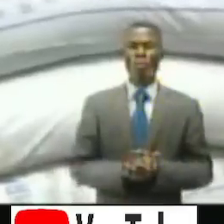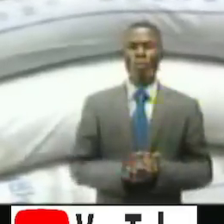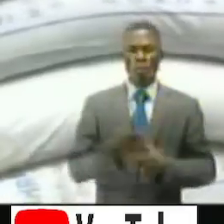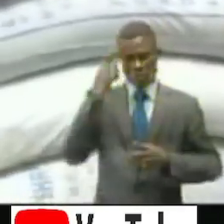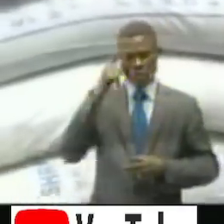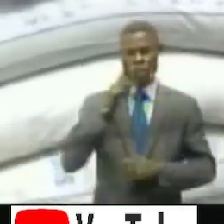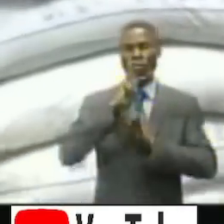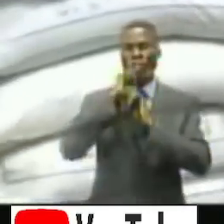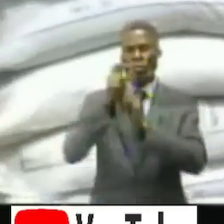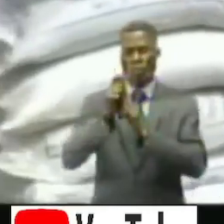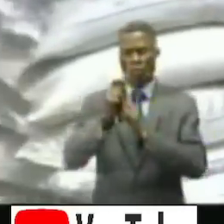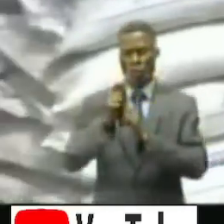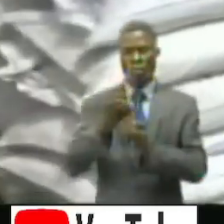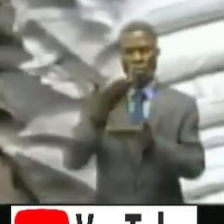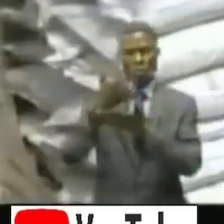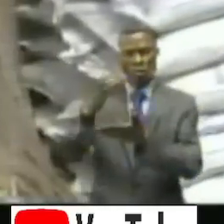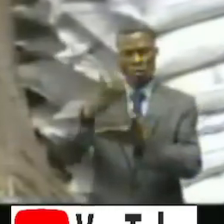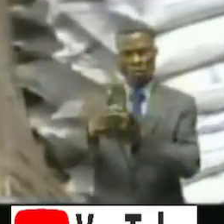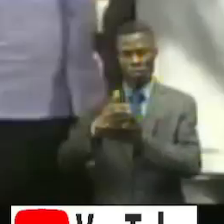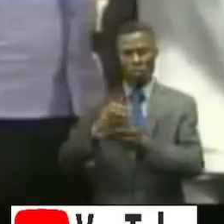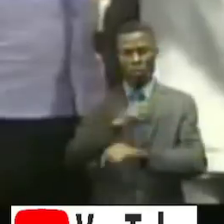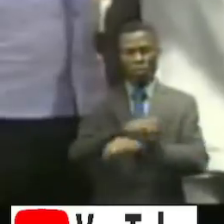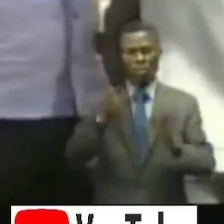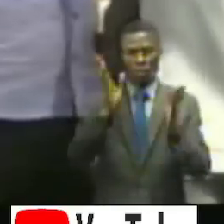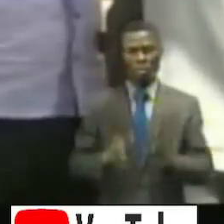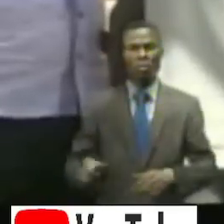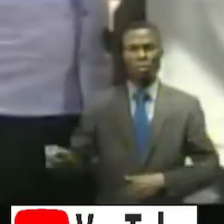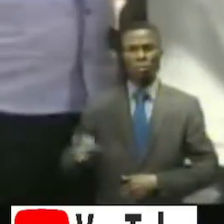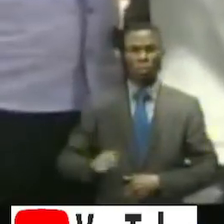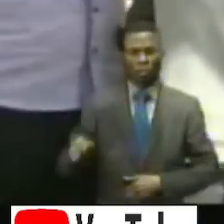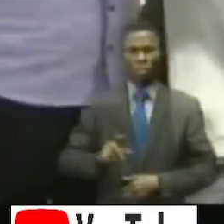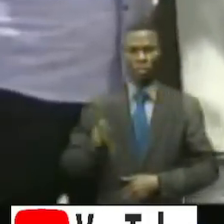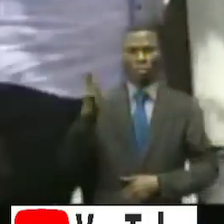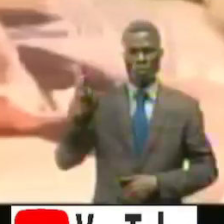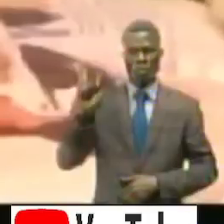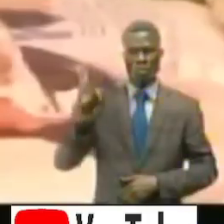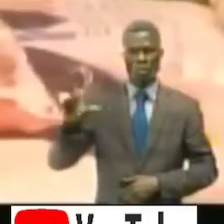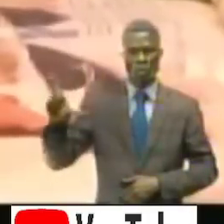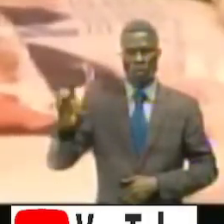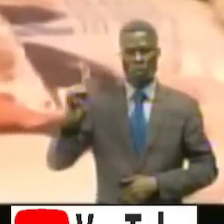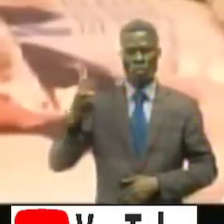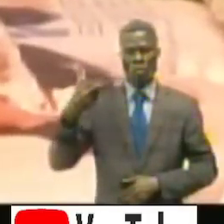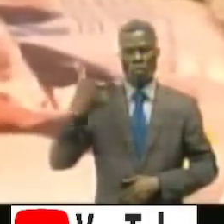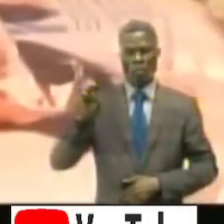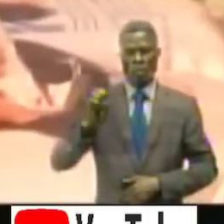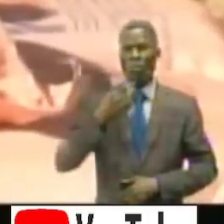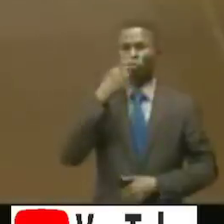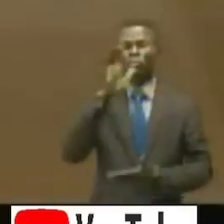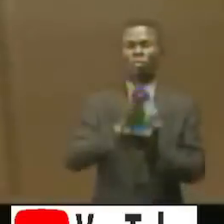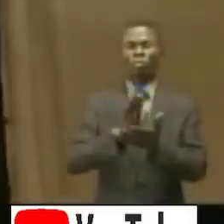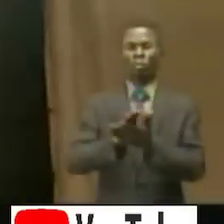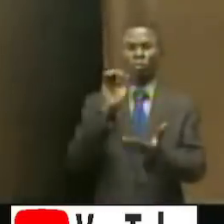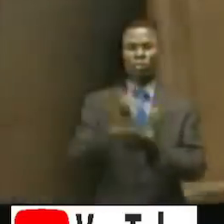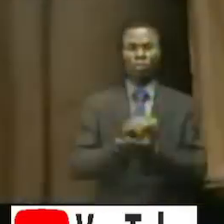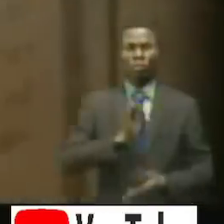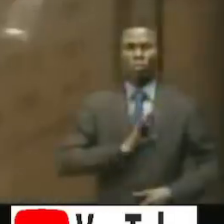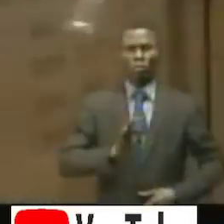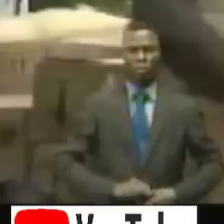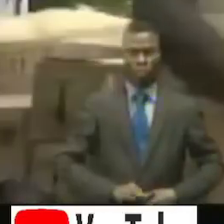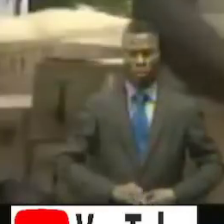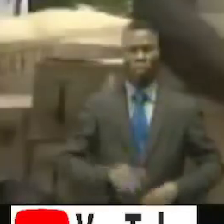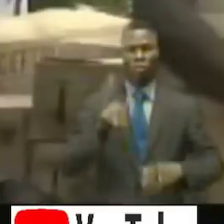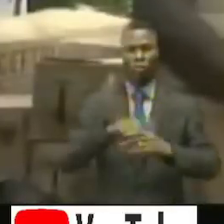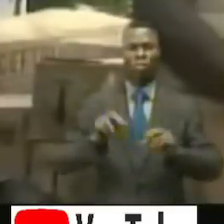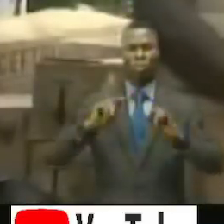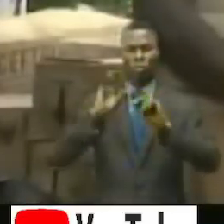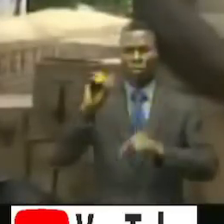pour ce don distribué par l'administrateur des territoires des Kalehe. Il a remercié l'épouse du chef de l'État à travers sa fondation.